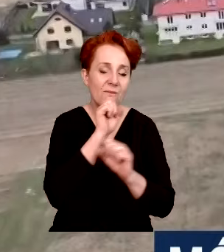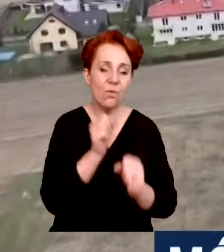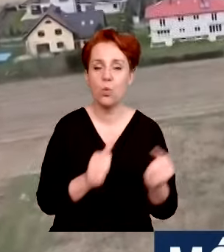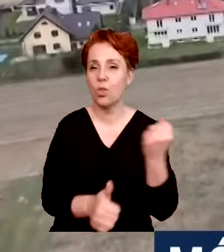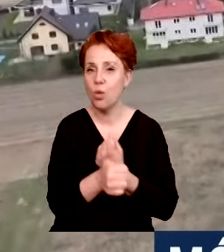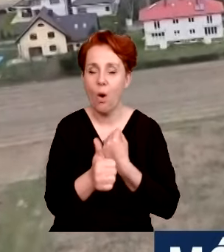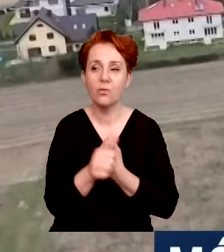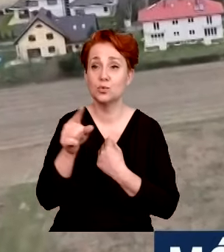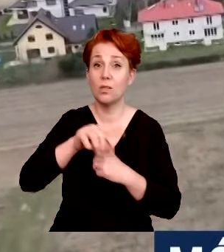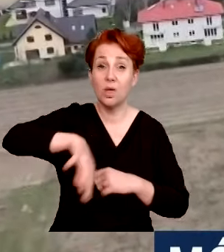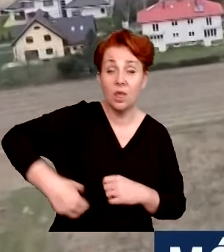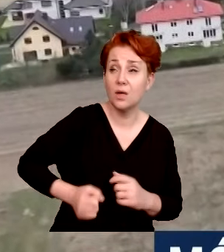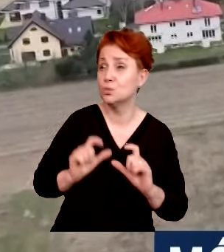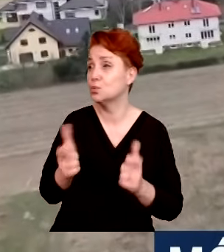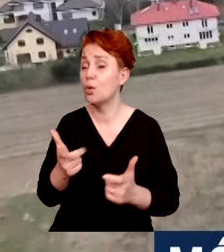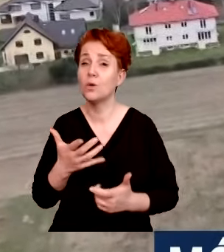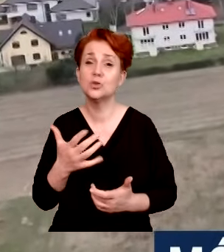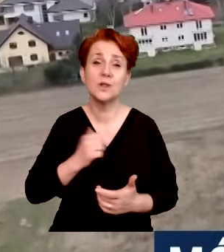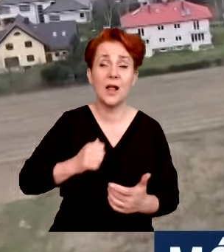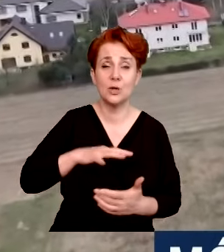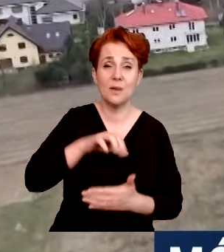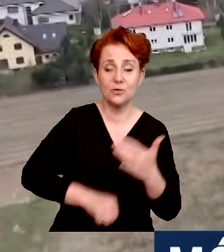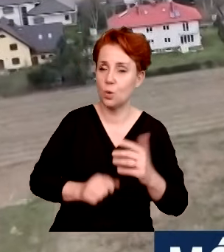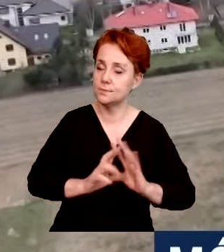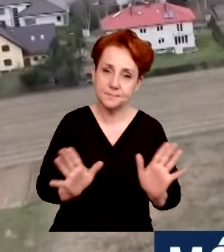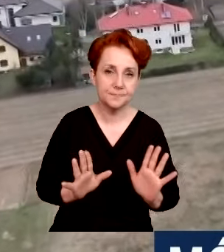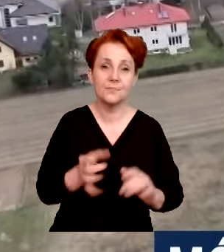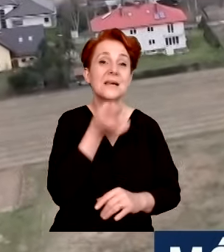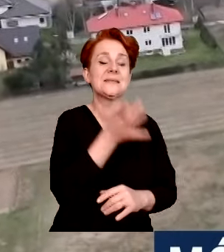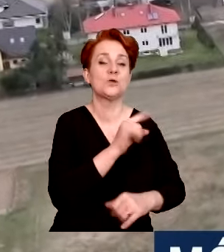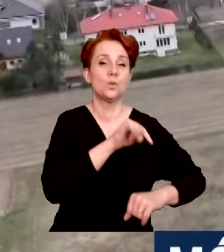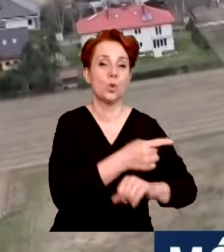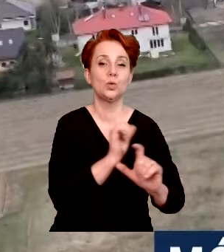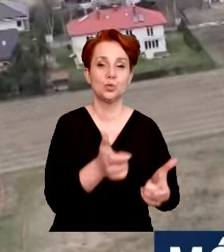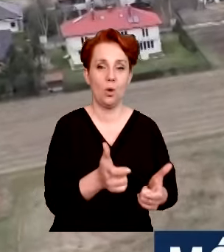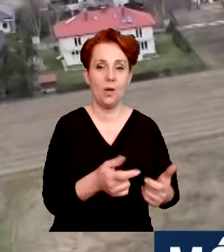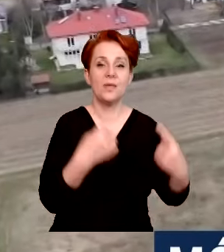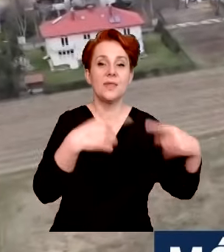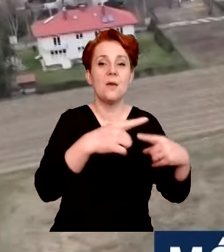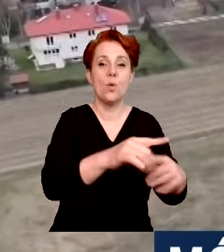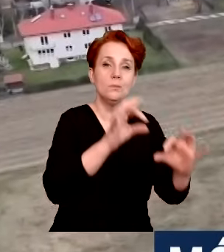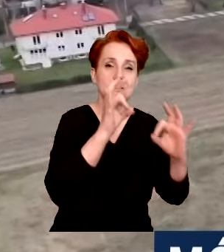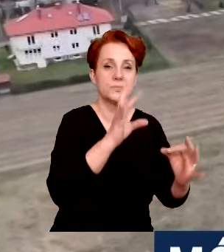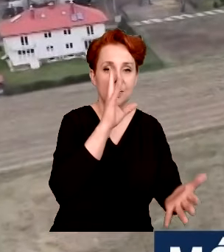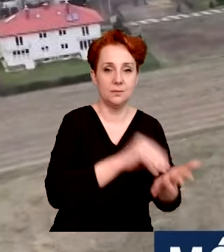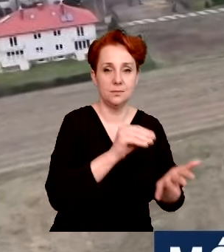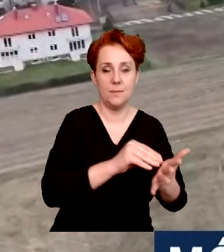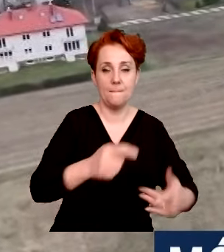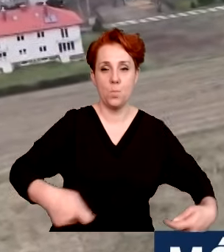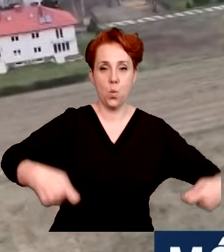cokolwiek wziął dla siebie i tak dalej. Zarzut prokuratury jedyny w tej sprawie dotyczy tego, że nie mieli wystarczającego doświadczenia w budowie tego